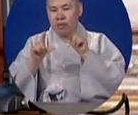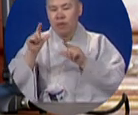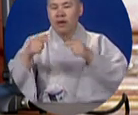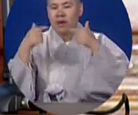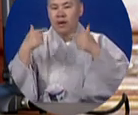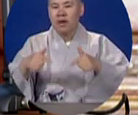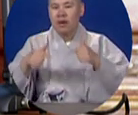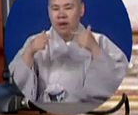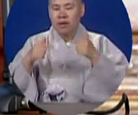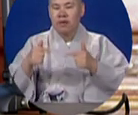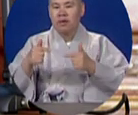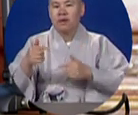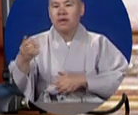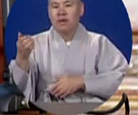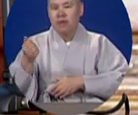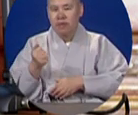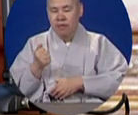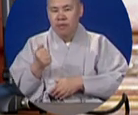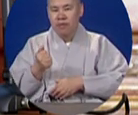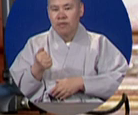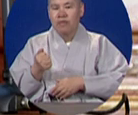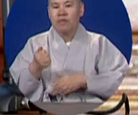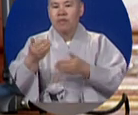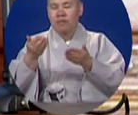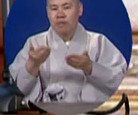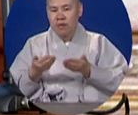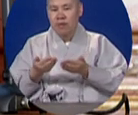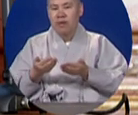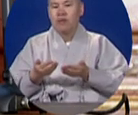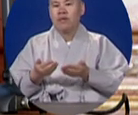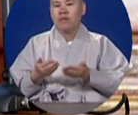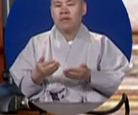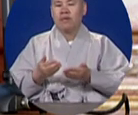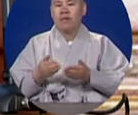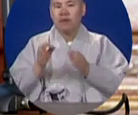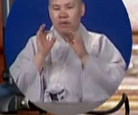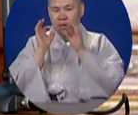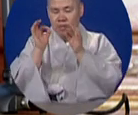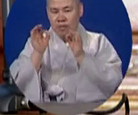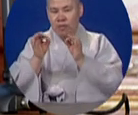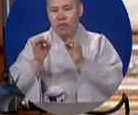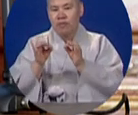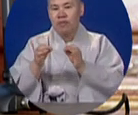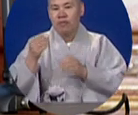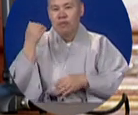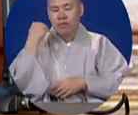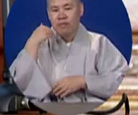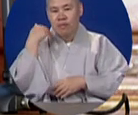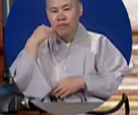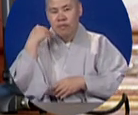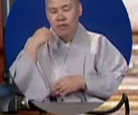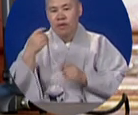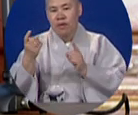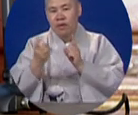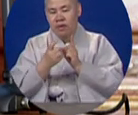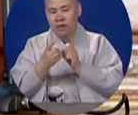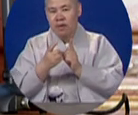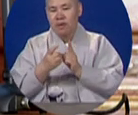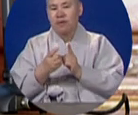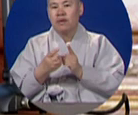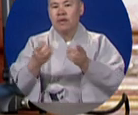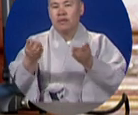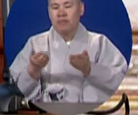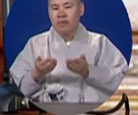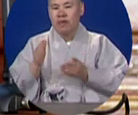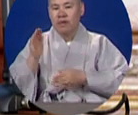받아들여요 그 경계의 대상을 받아들이는데 이제 삼수를 이야기합니다